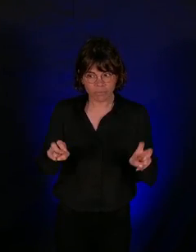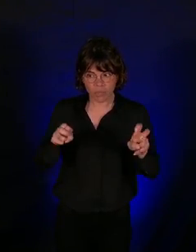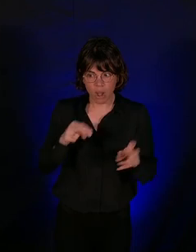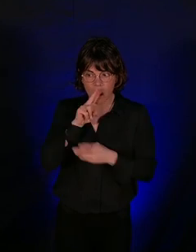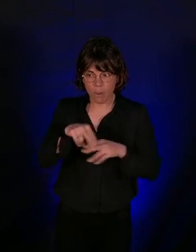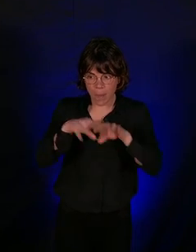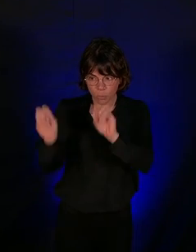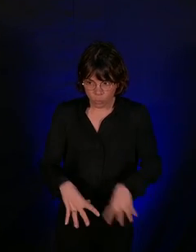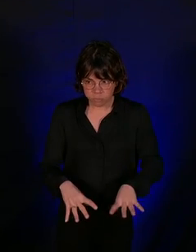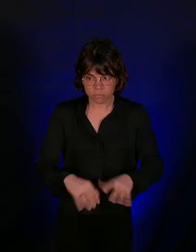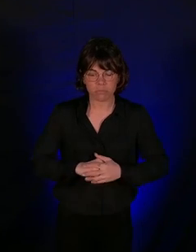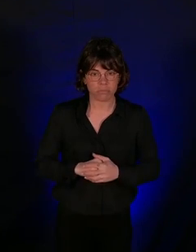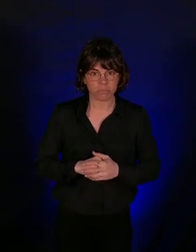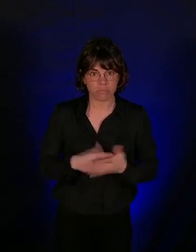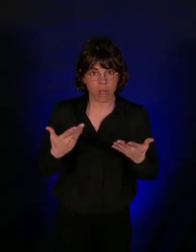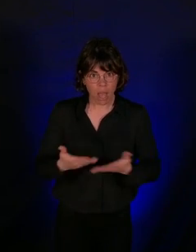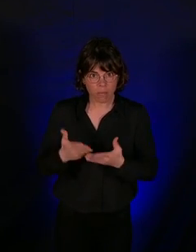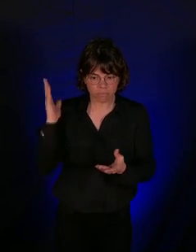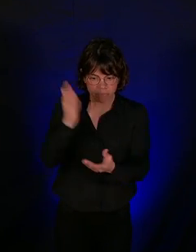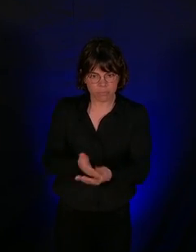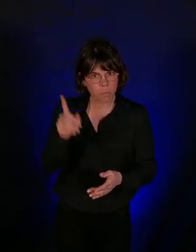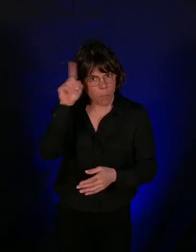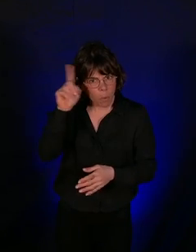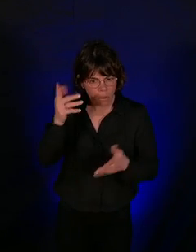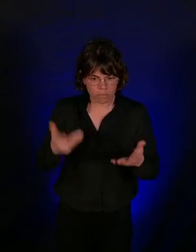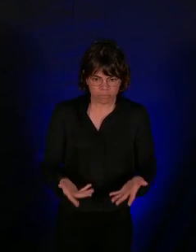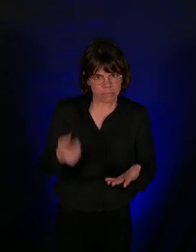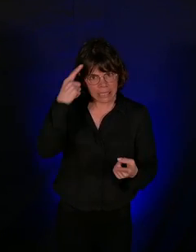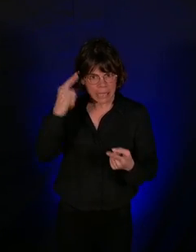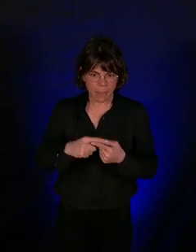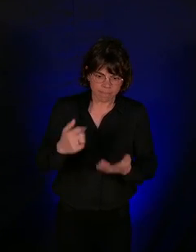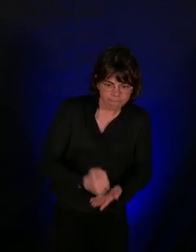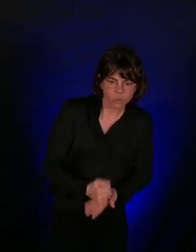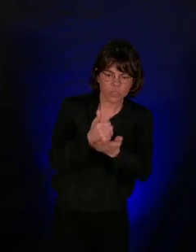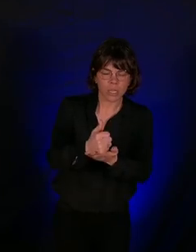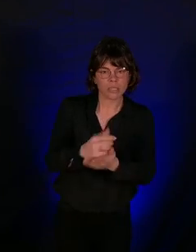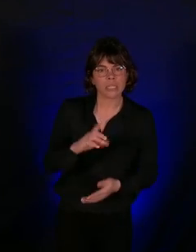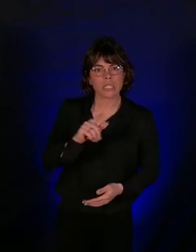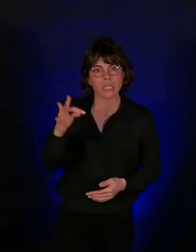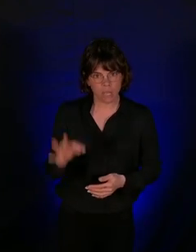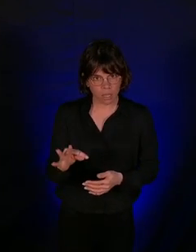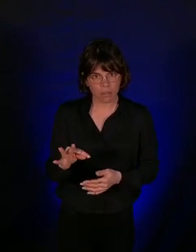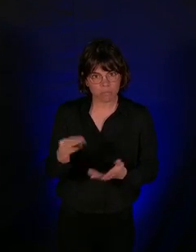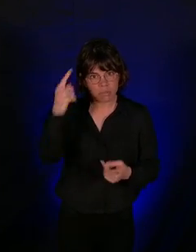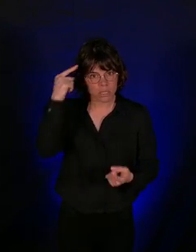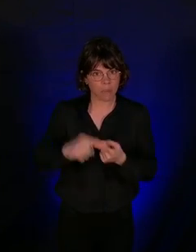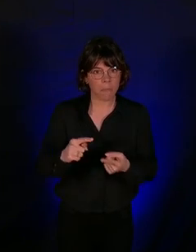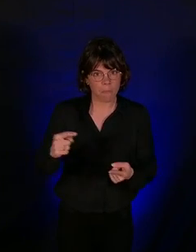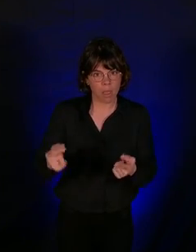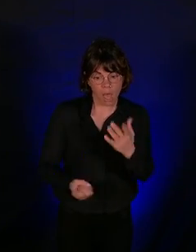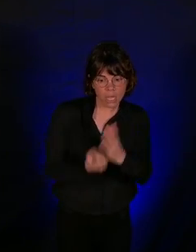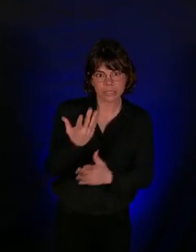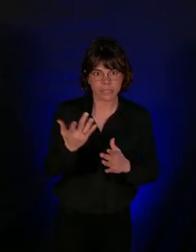réintviendra d'ailleurs cette initiative s'inscrit pleinement dans une démarche de soutien de la CGT aux activités artistiques et